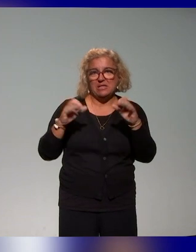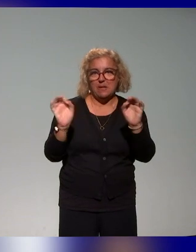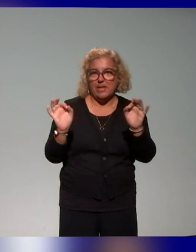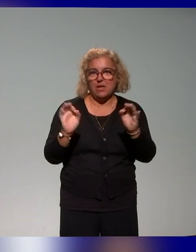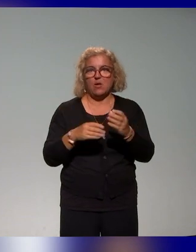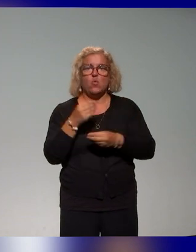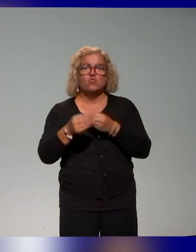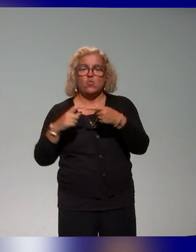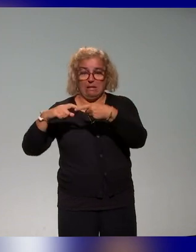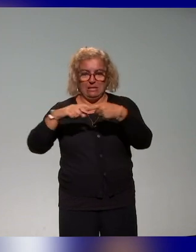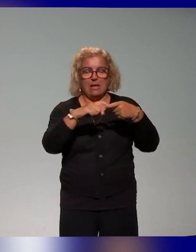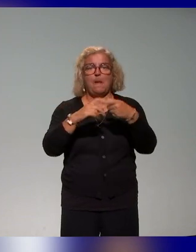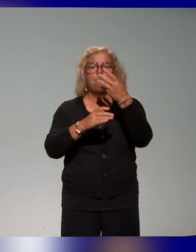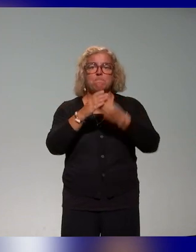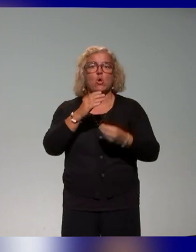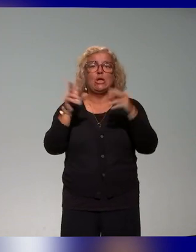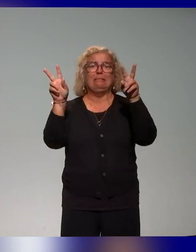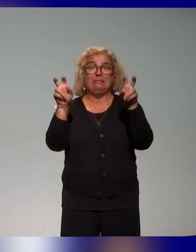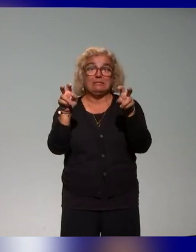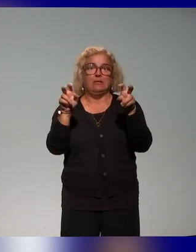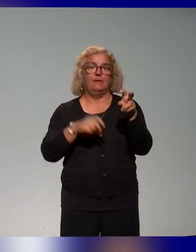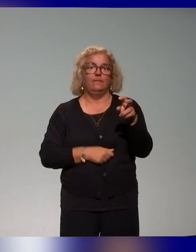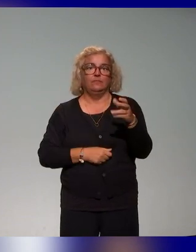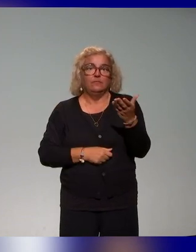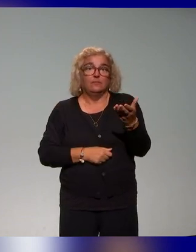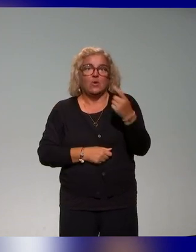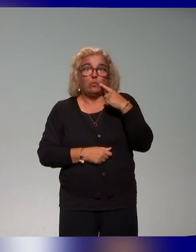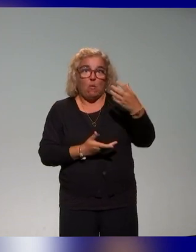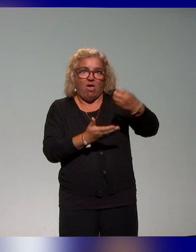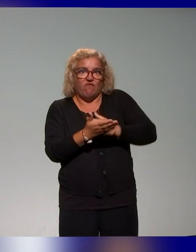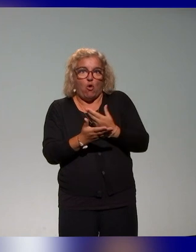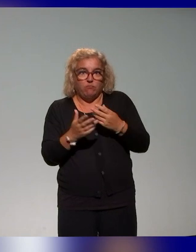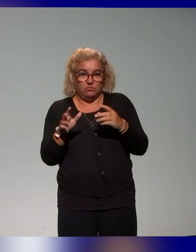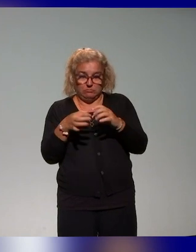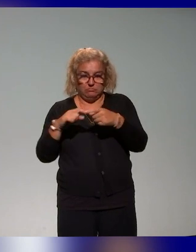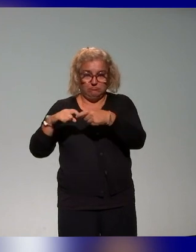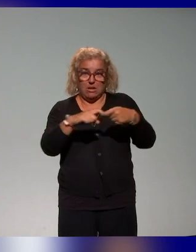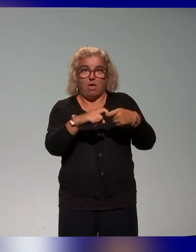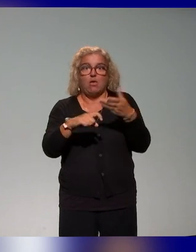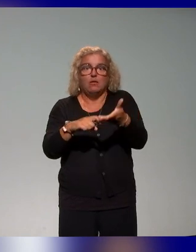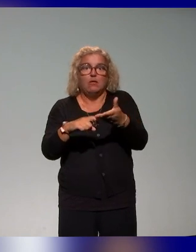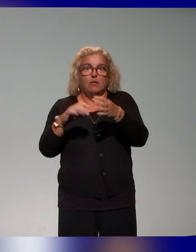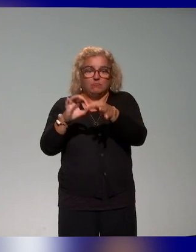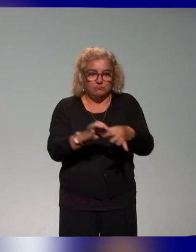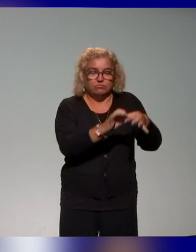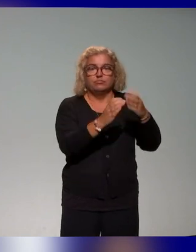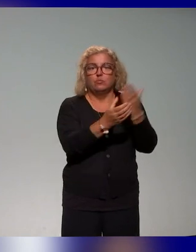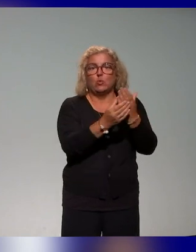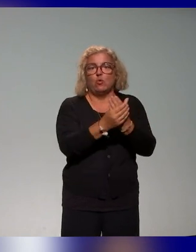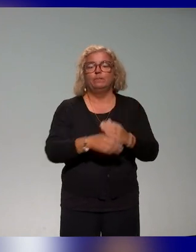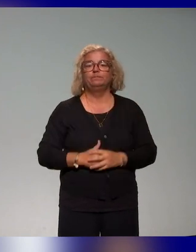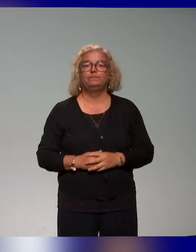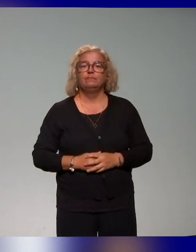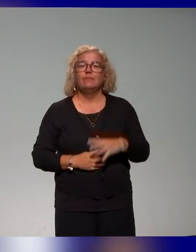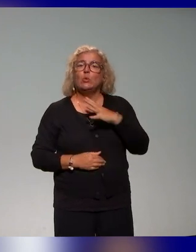pas le titre pour dire que c'est un lien qui va pointer vers tel document, ou des choses de ce type-là. Donc